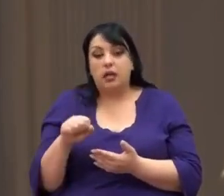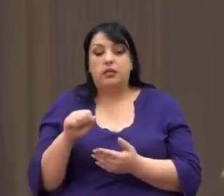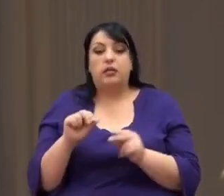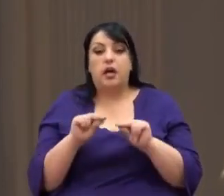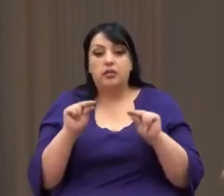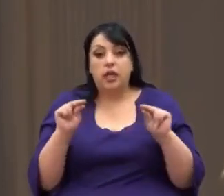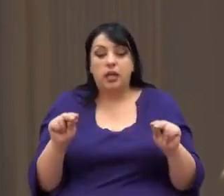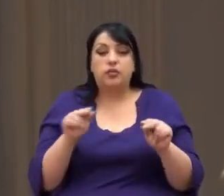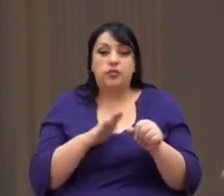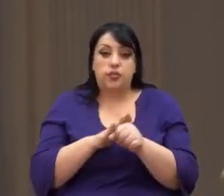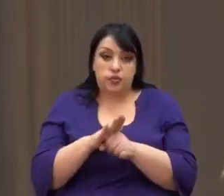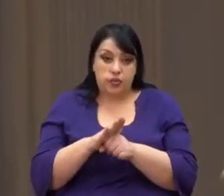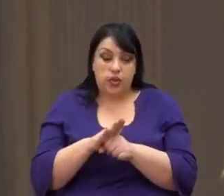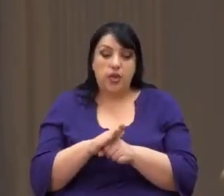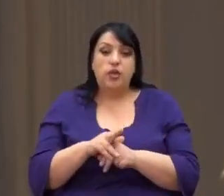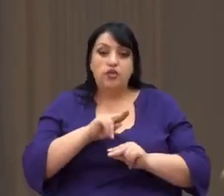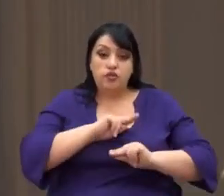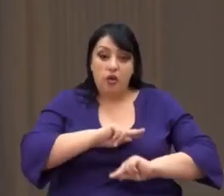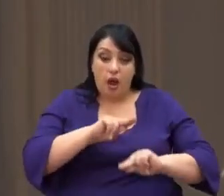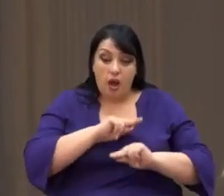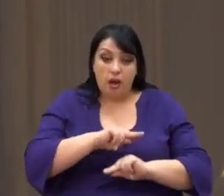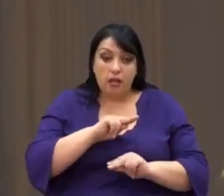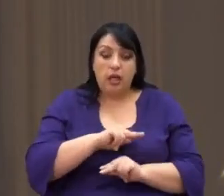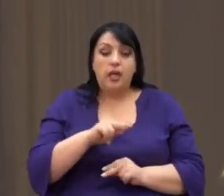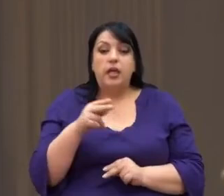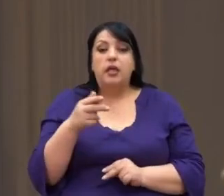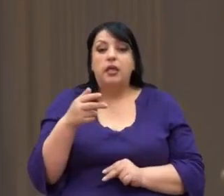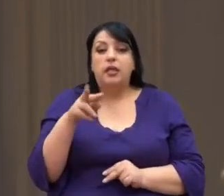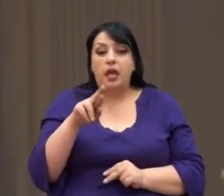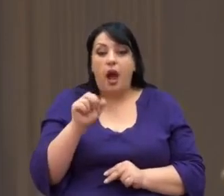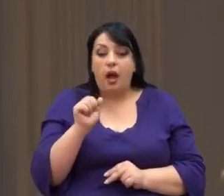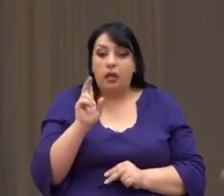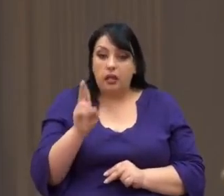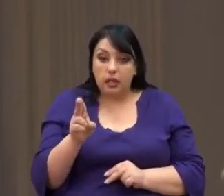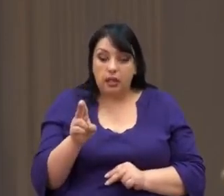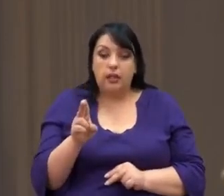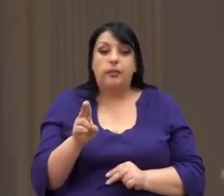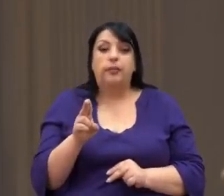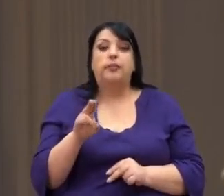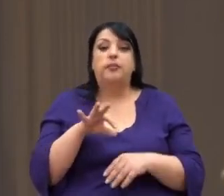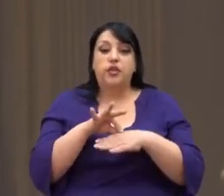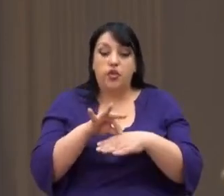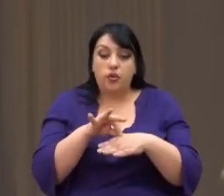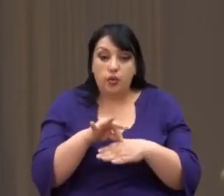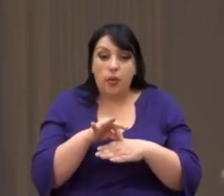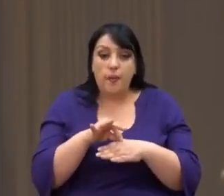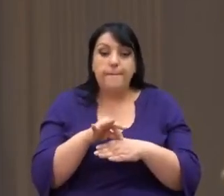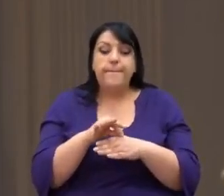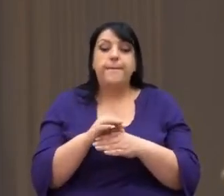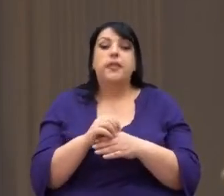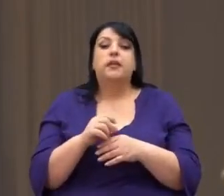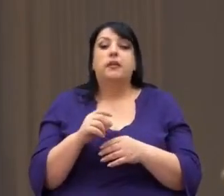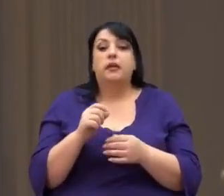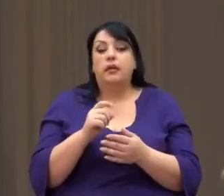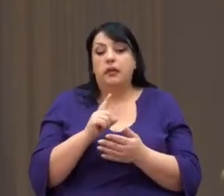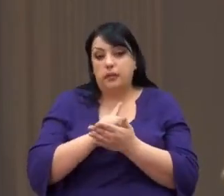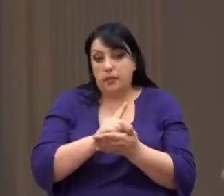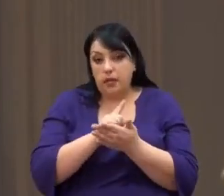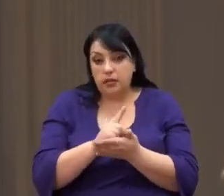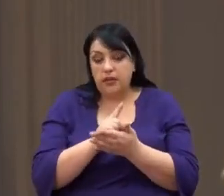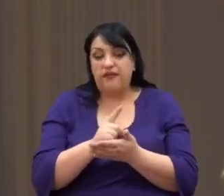լուծմանը, ջանքեր գործադրելով ԵՀԿ Մինսկի համանախագահների միջնորդությամբ բանակցային գործընթացի վերսկսման